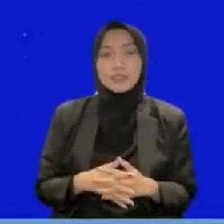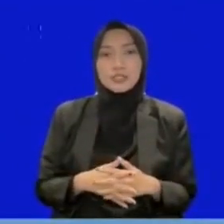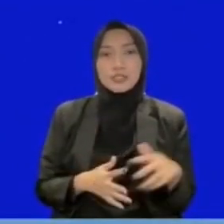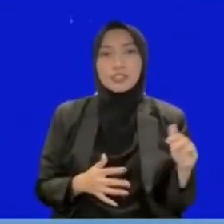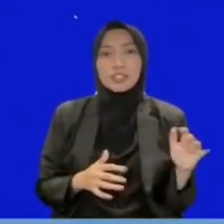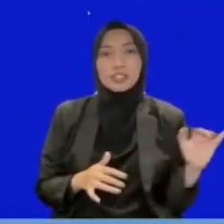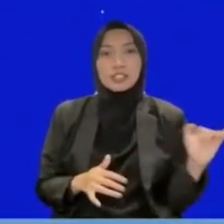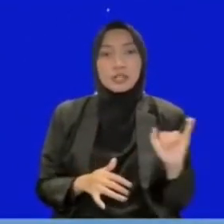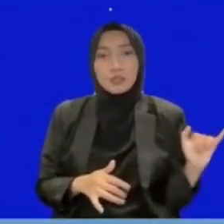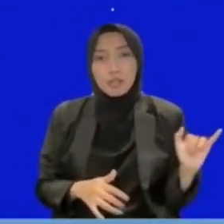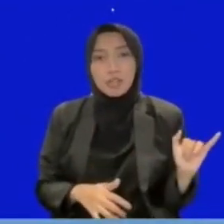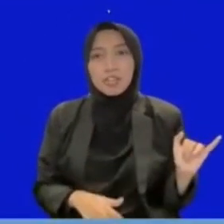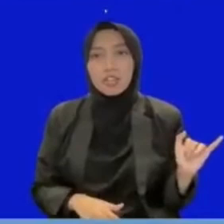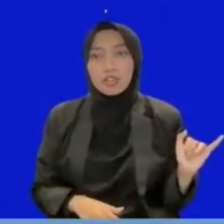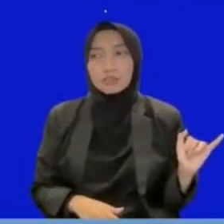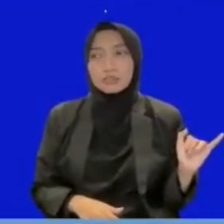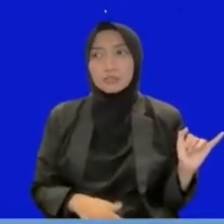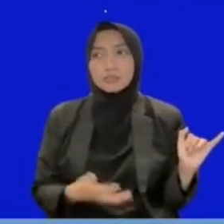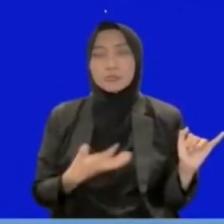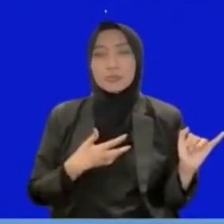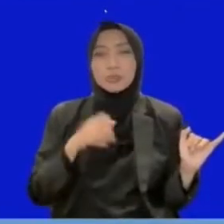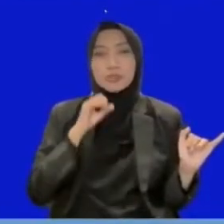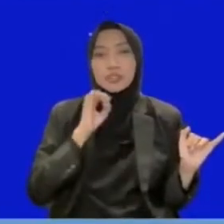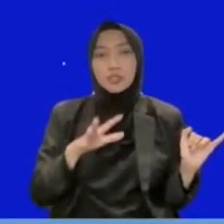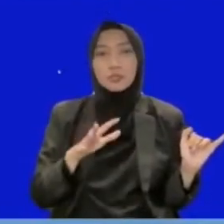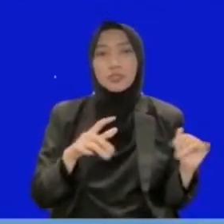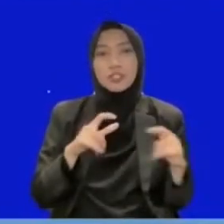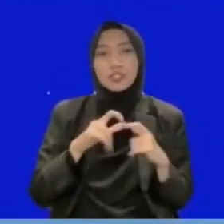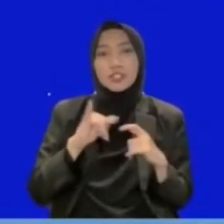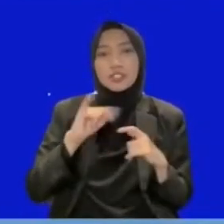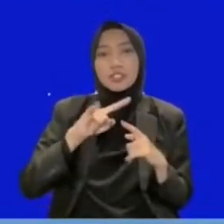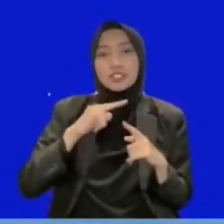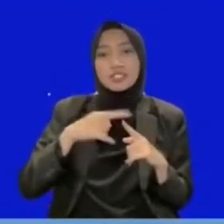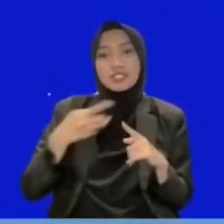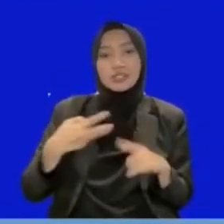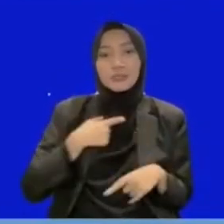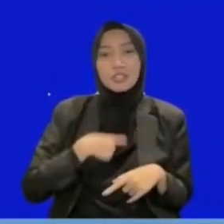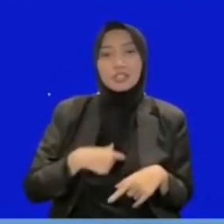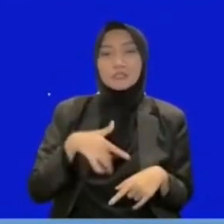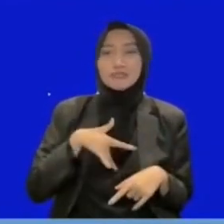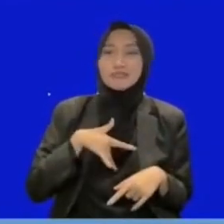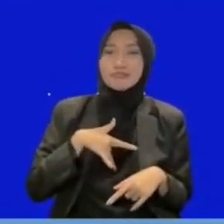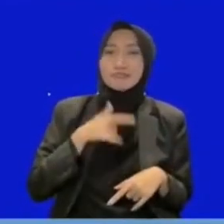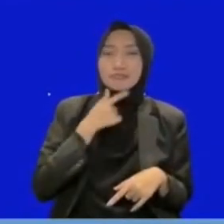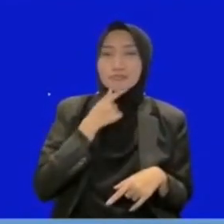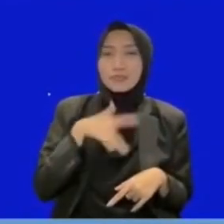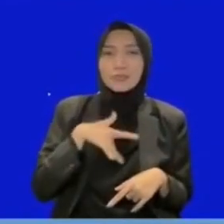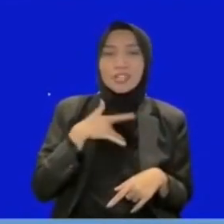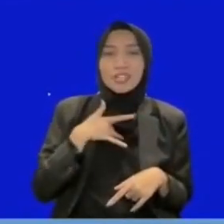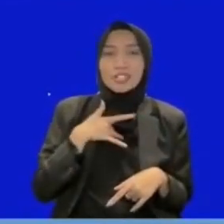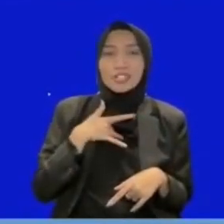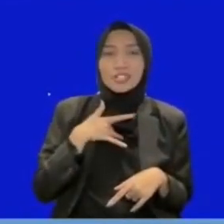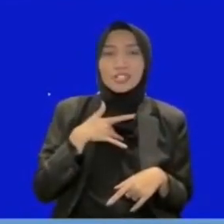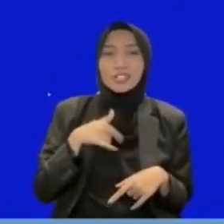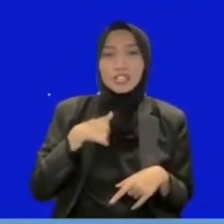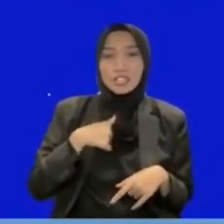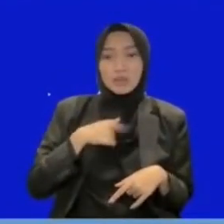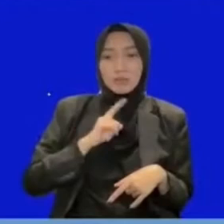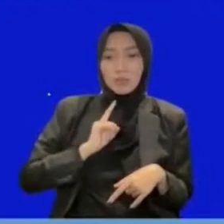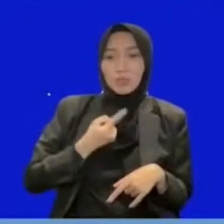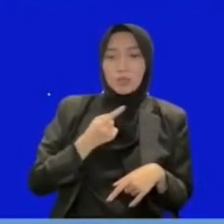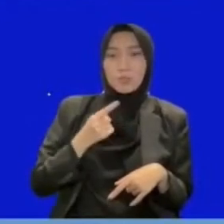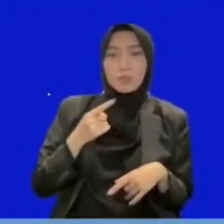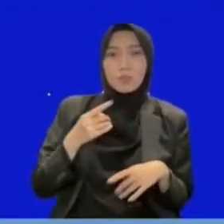saya juga ingin menyebut sebagai site manager tuh juga merasa saya juga bukan the only site manager atau